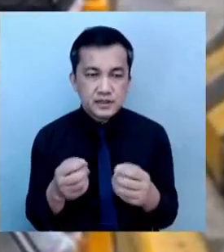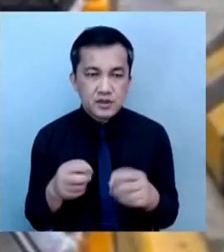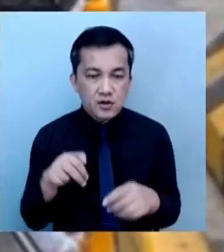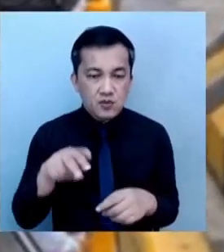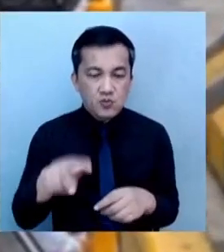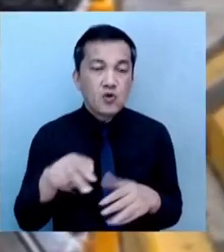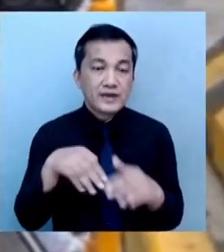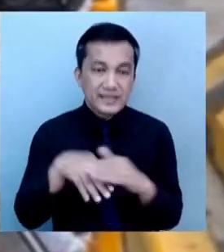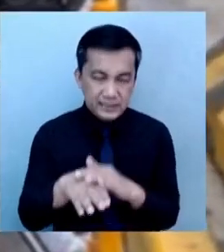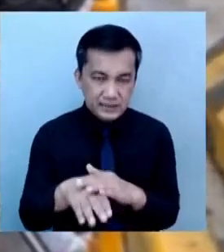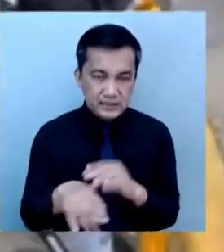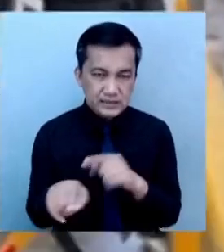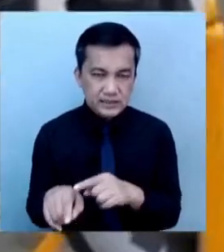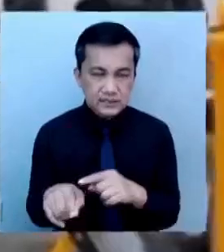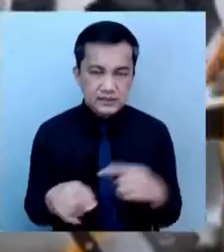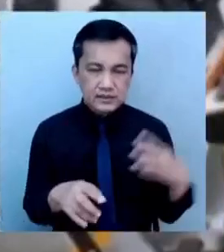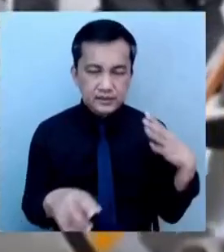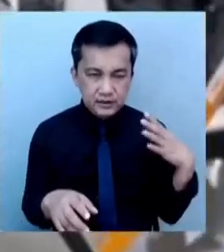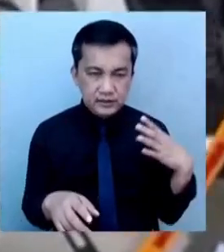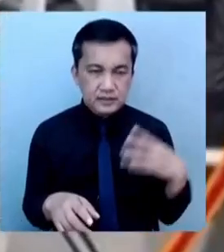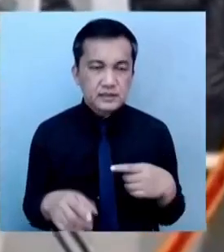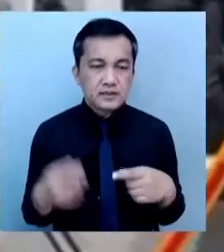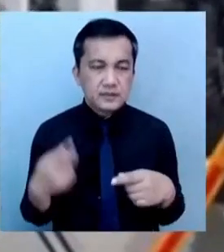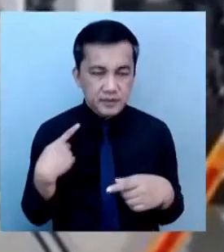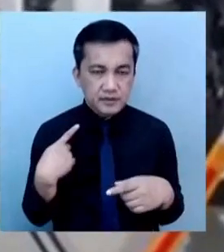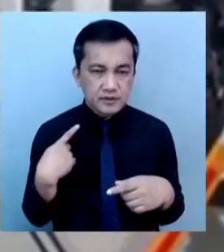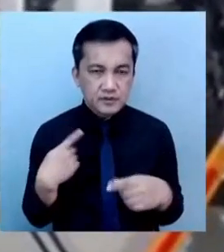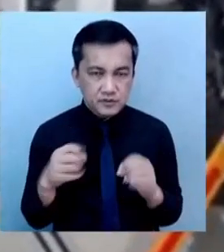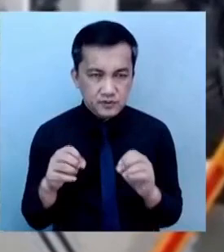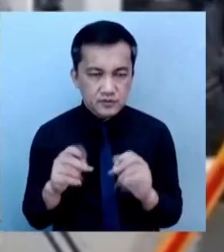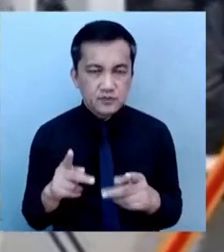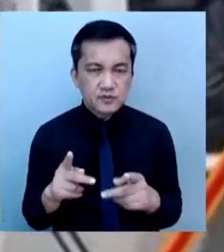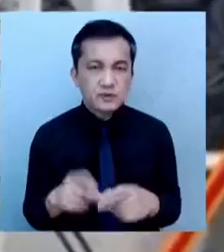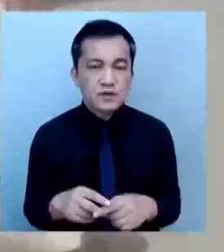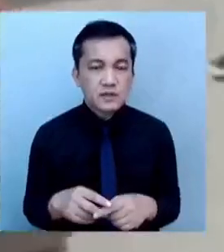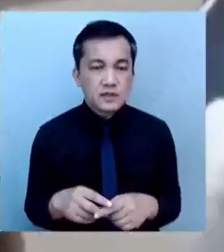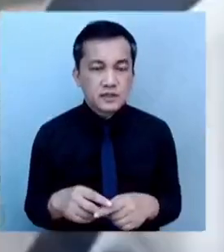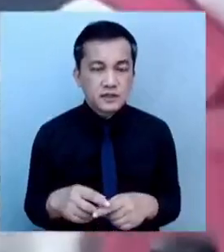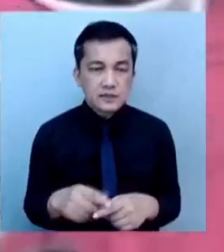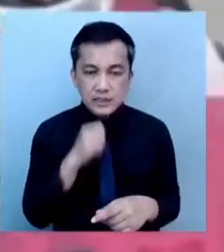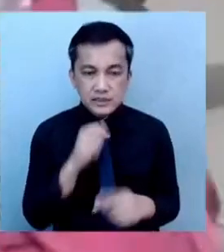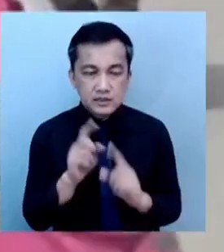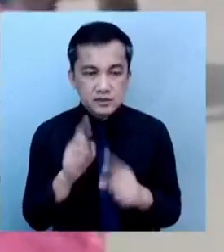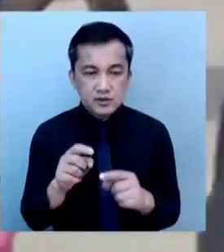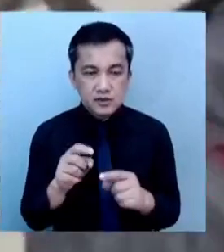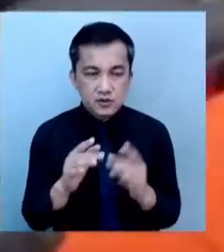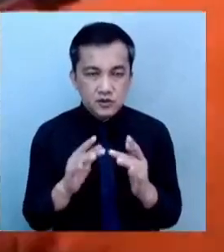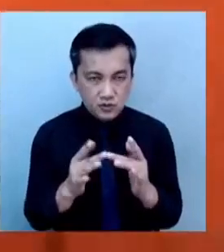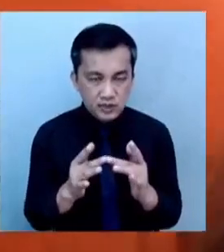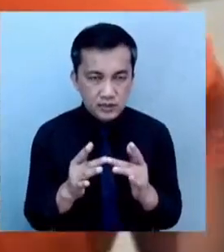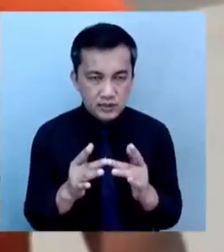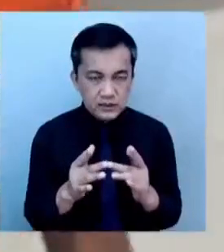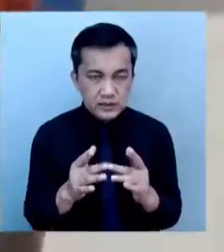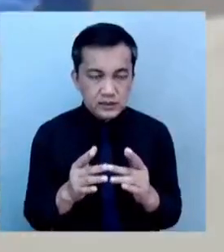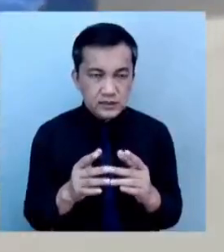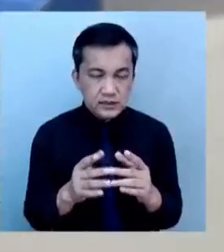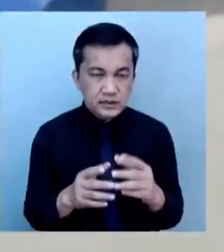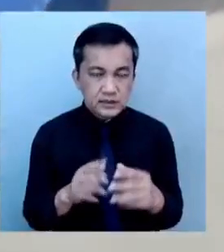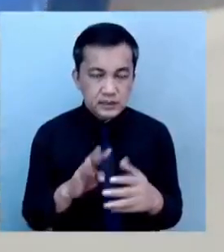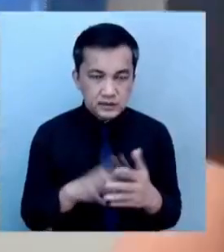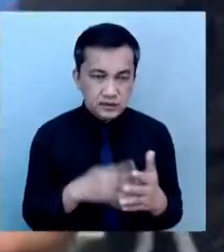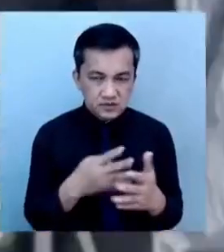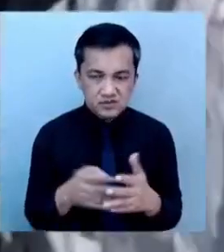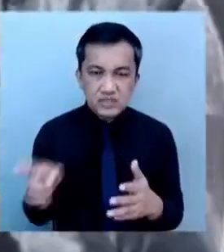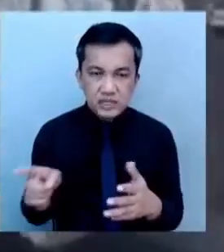ang hinihintay nila na magkaroon ng pagkakatao. Kung may mga hindi sumipot na online, na nakabook online, doon lamang sila nagkakaroon